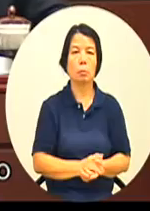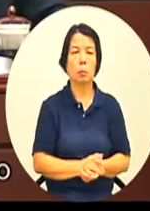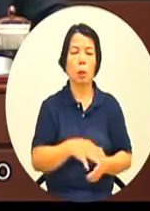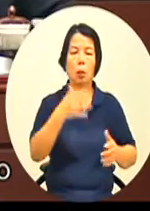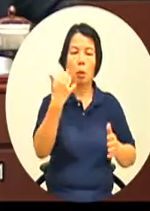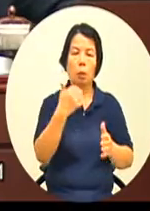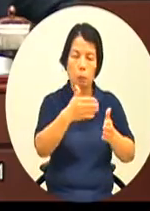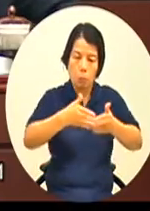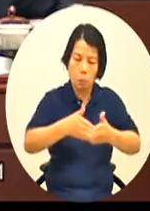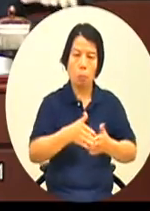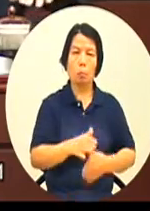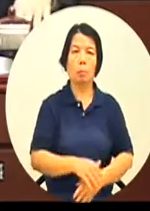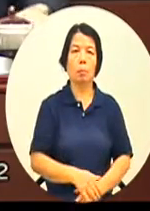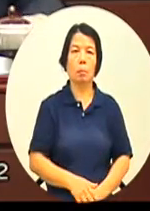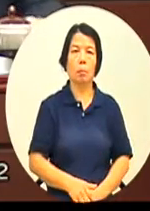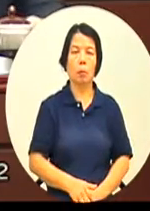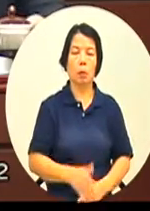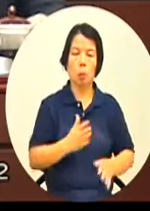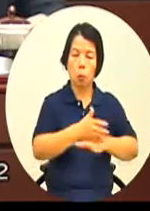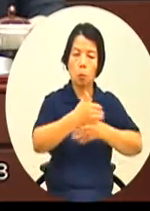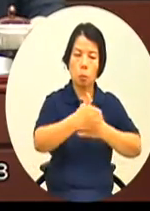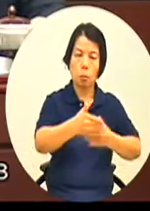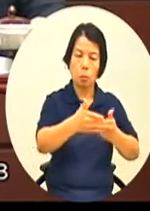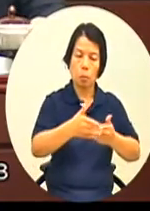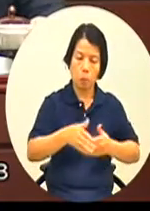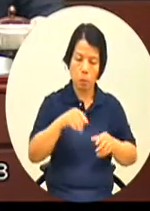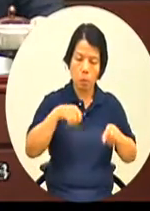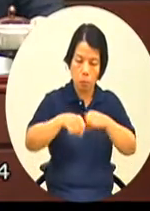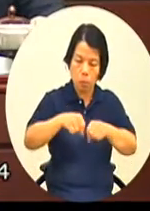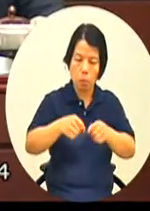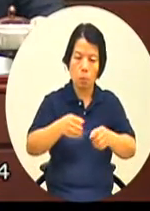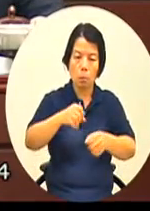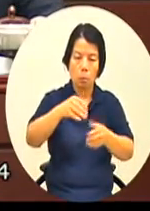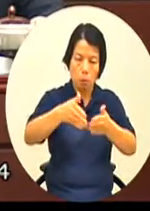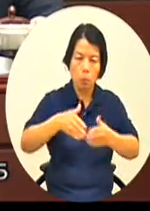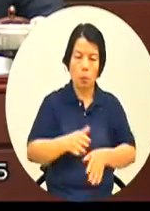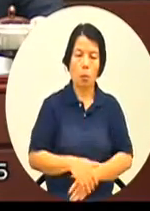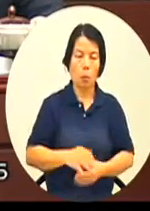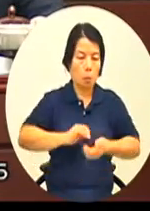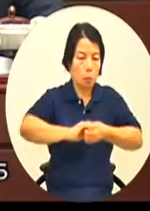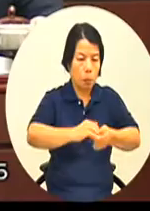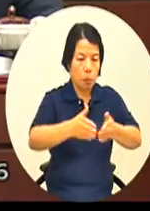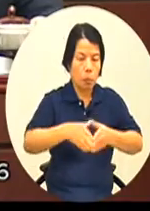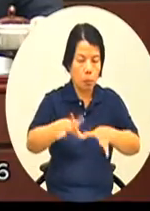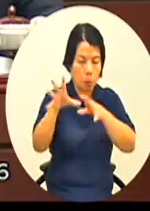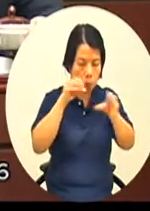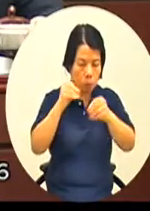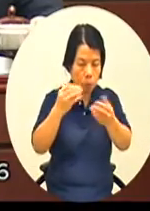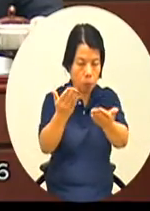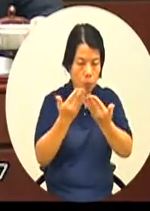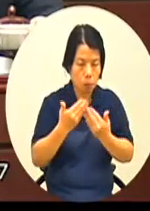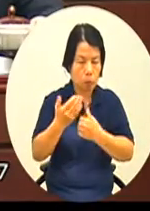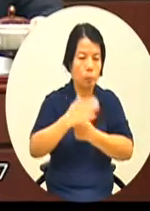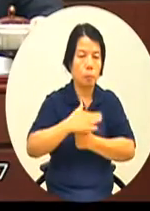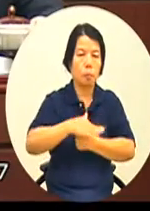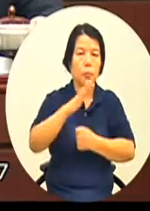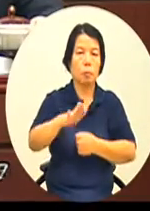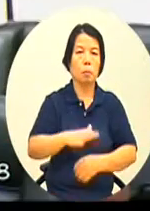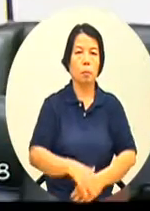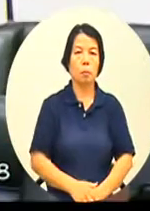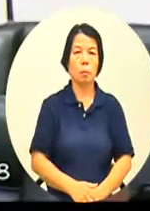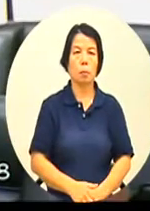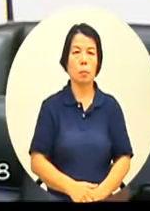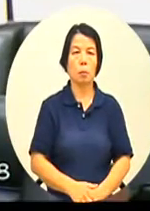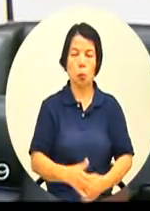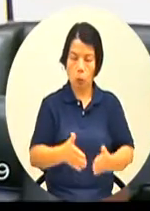还需要有一些过程，还要有一些计划，那甚至我们必须寻求这个资 源，那我们也持续在努力当中。 局长，谢谢，我们需